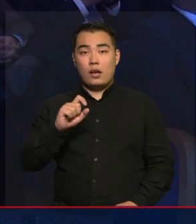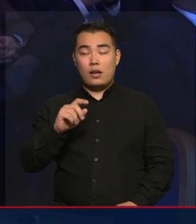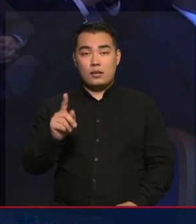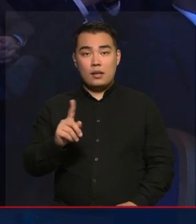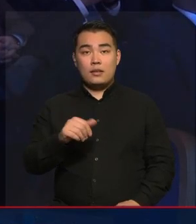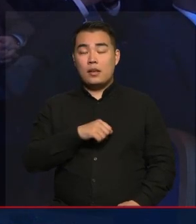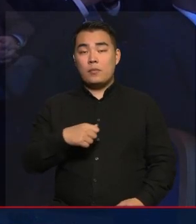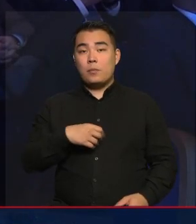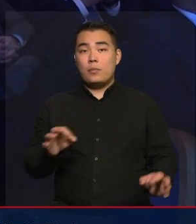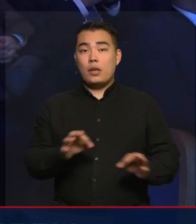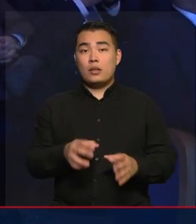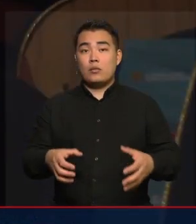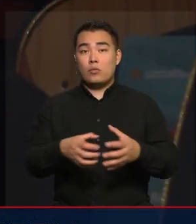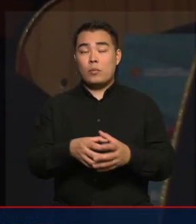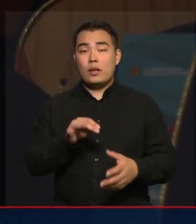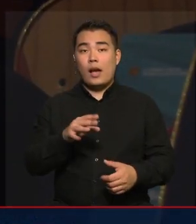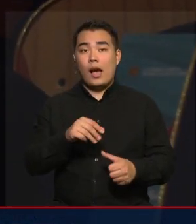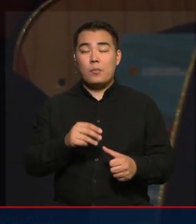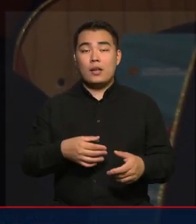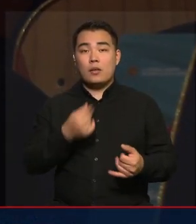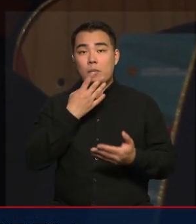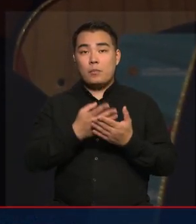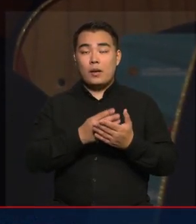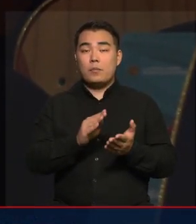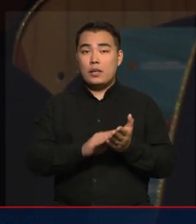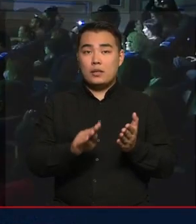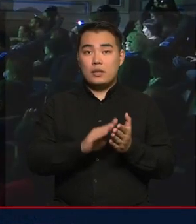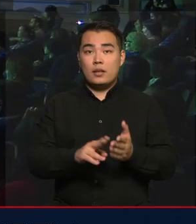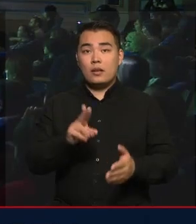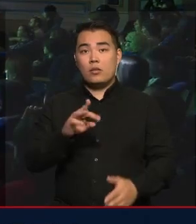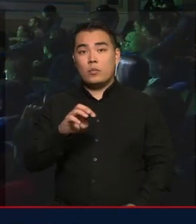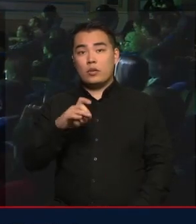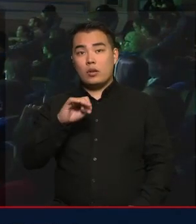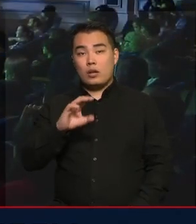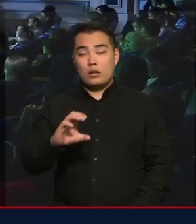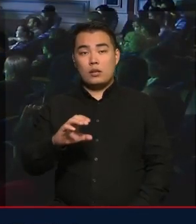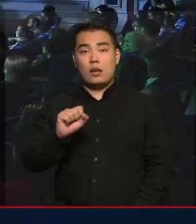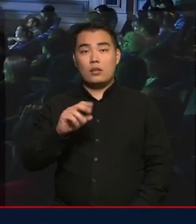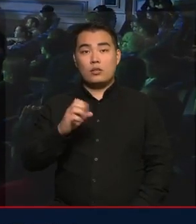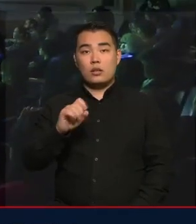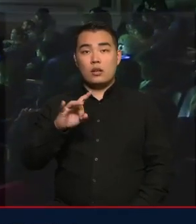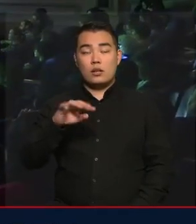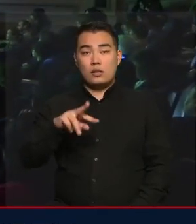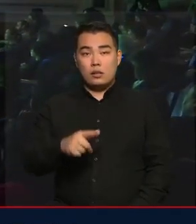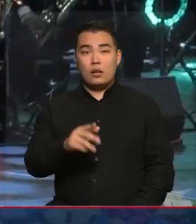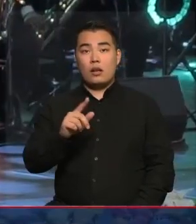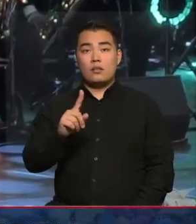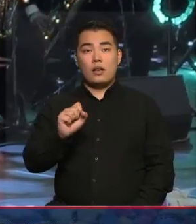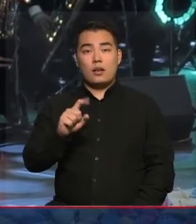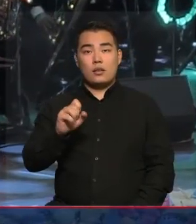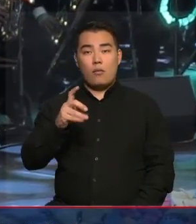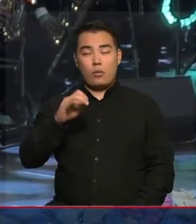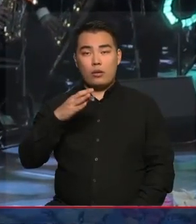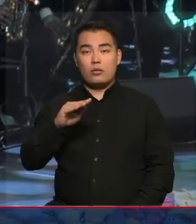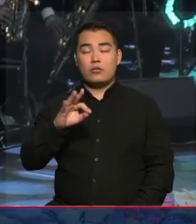мен өнерпаздары әлемге әйгілі армян композиторлары. Комитастың, Шарль Азнавурдың, Жорж